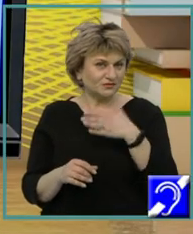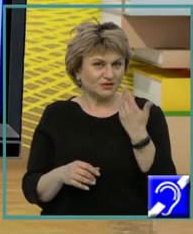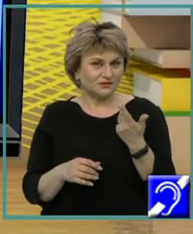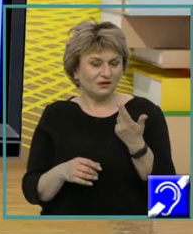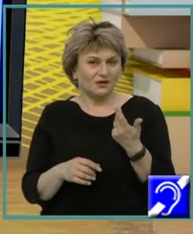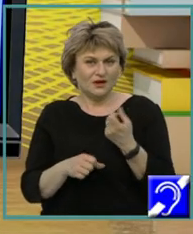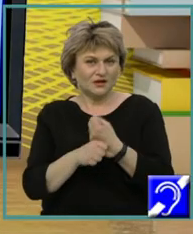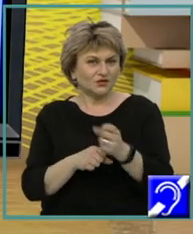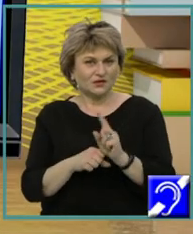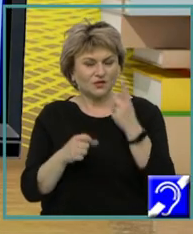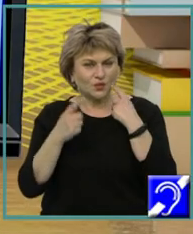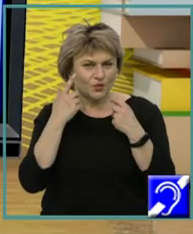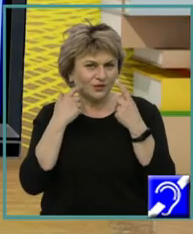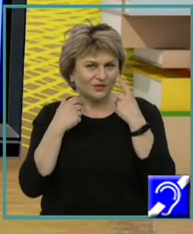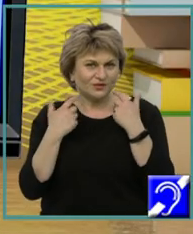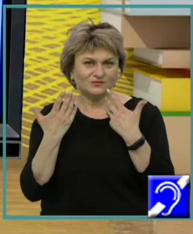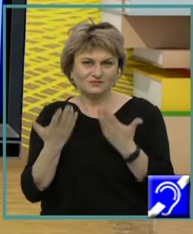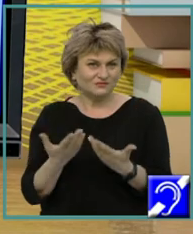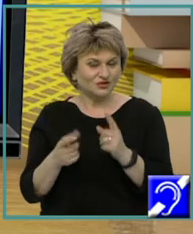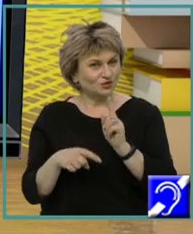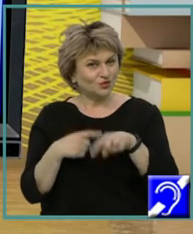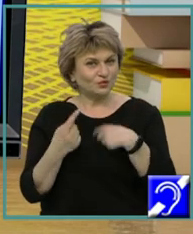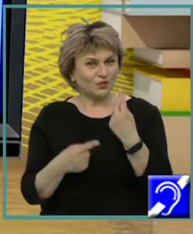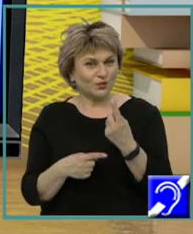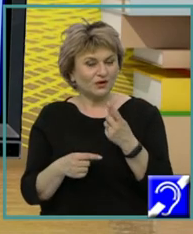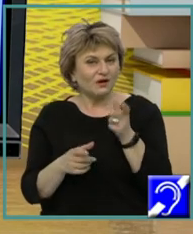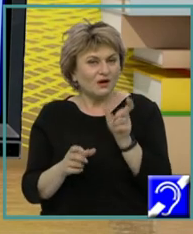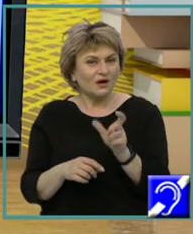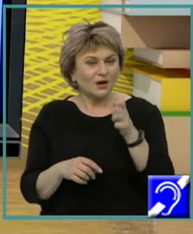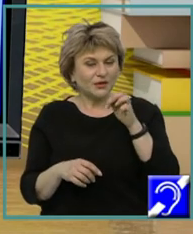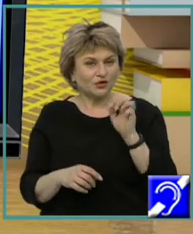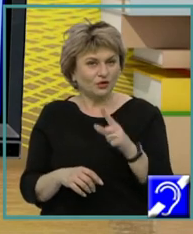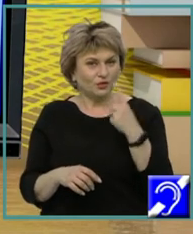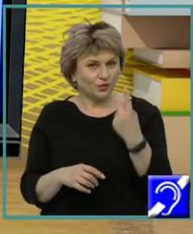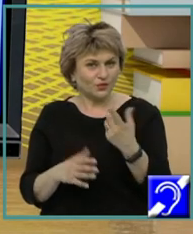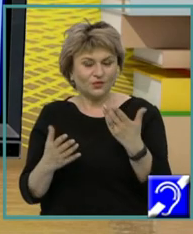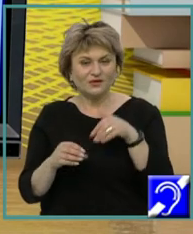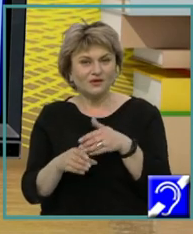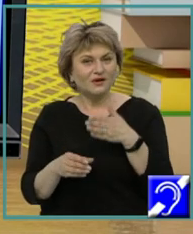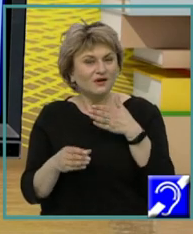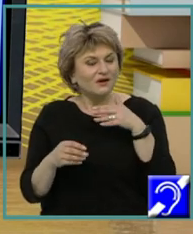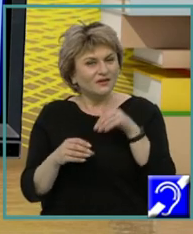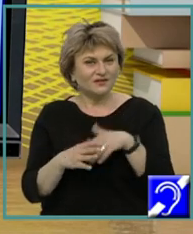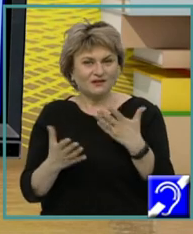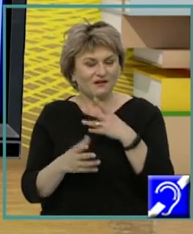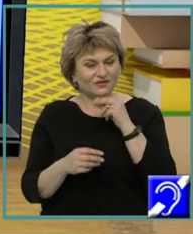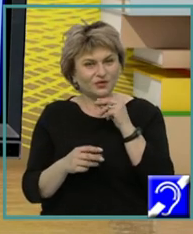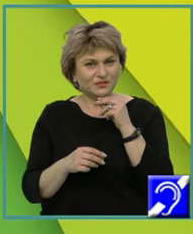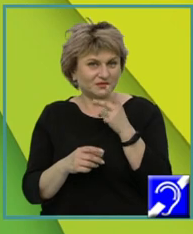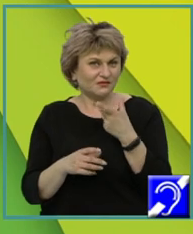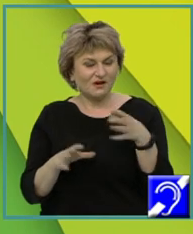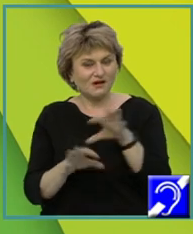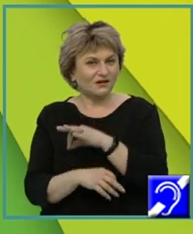o dată curios făcut curios după un capitol 1 în care vom vorbi se întâmplă altceva